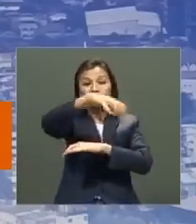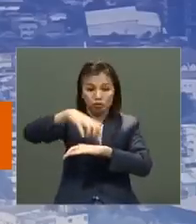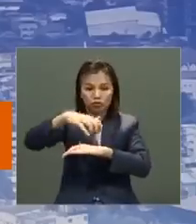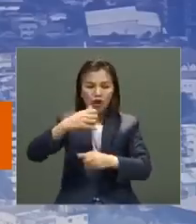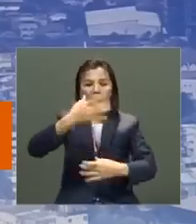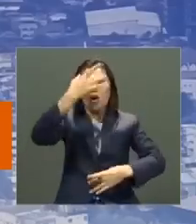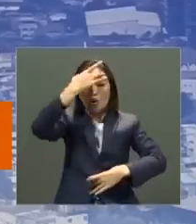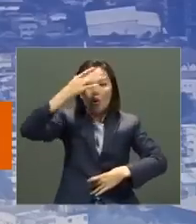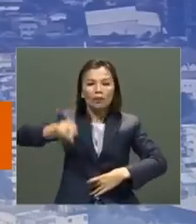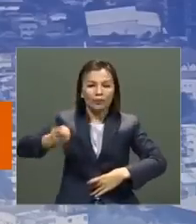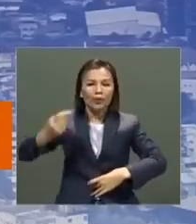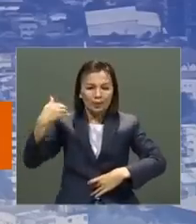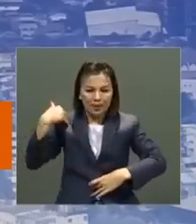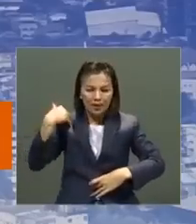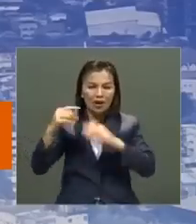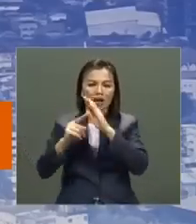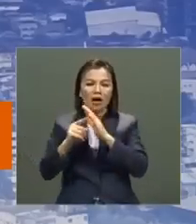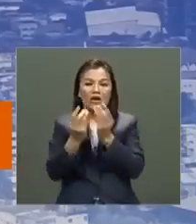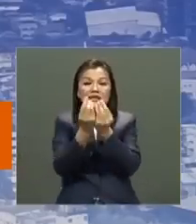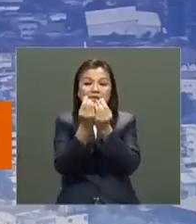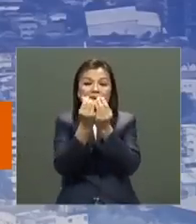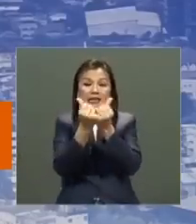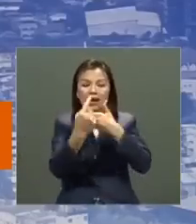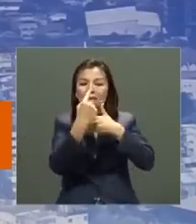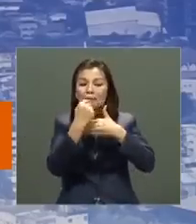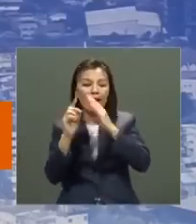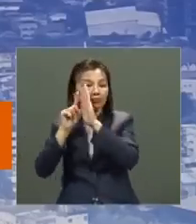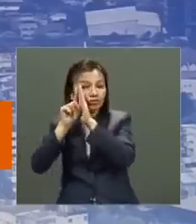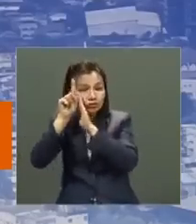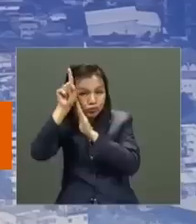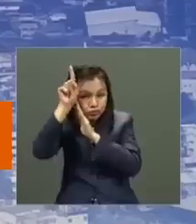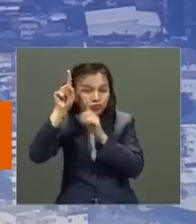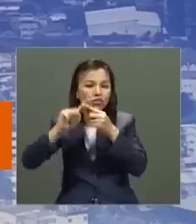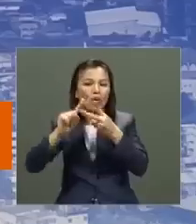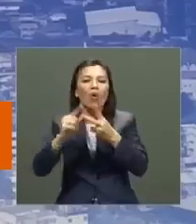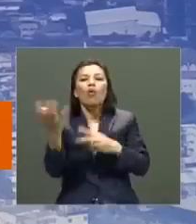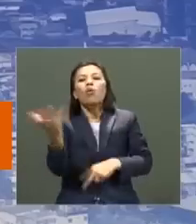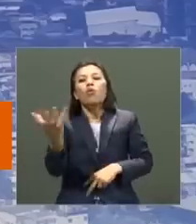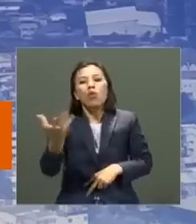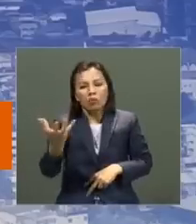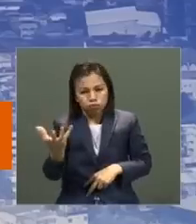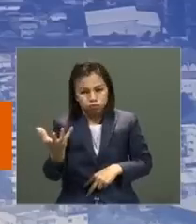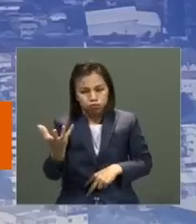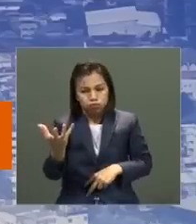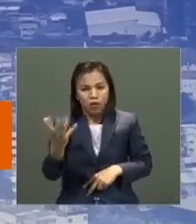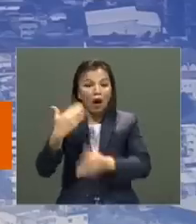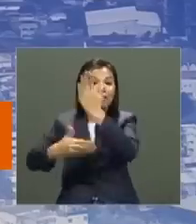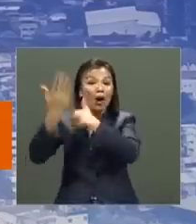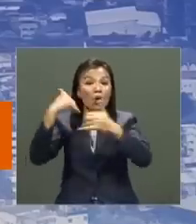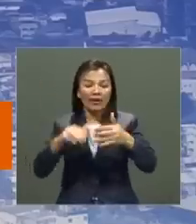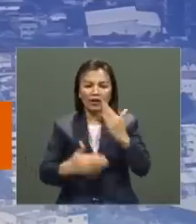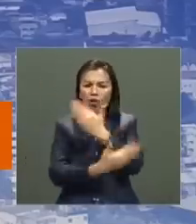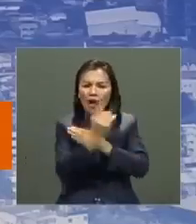ตัวเหมือนกันครับวันนี้คือความดันโลหิตความดันโลหิตสูงและก็ภาวะอ้วนประวัติสิ่งนี้คือ